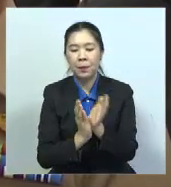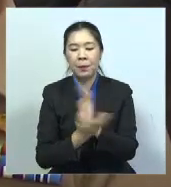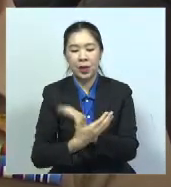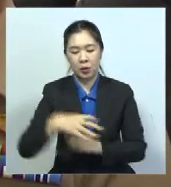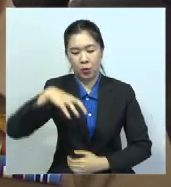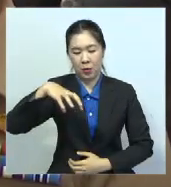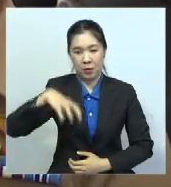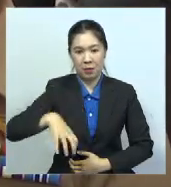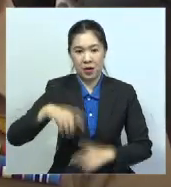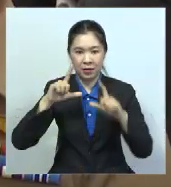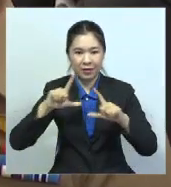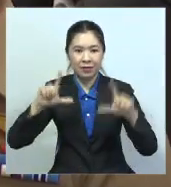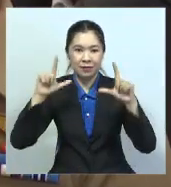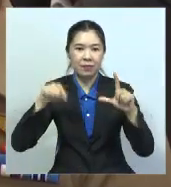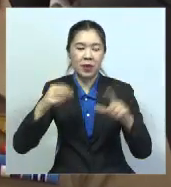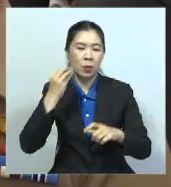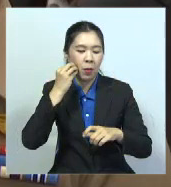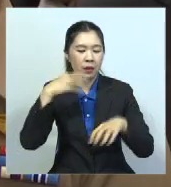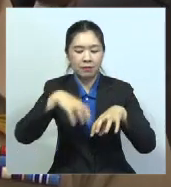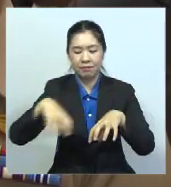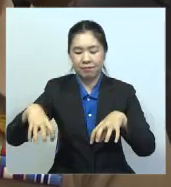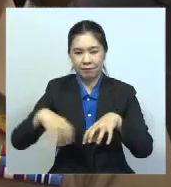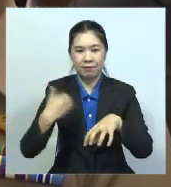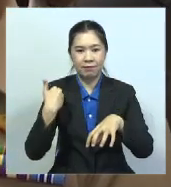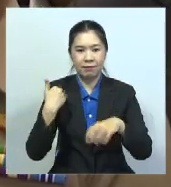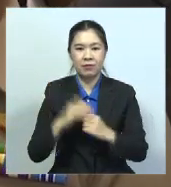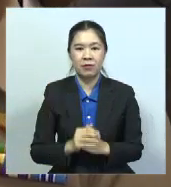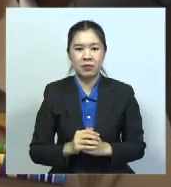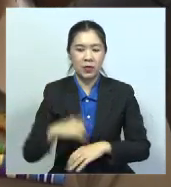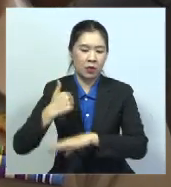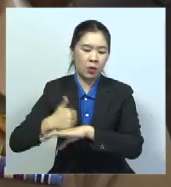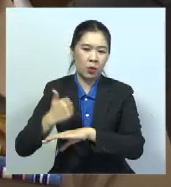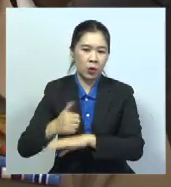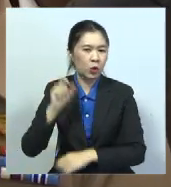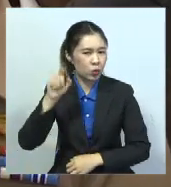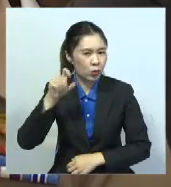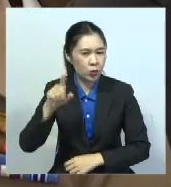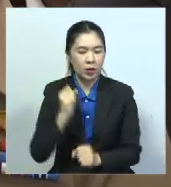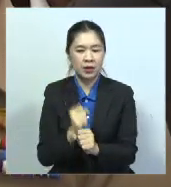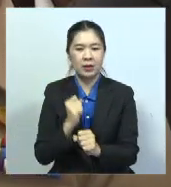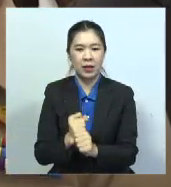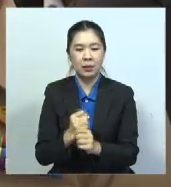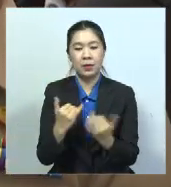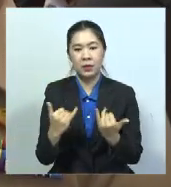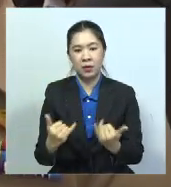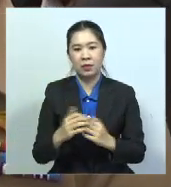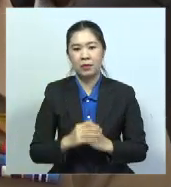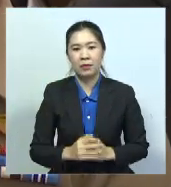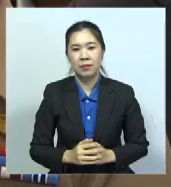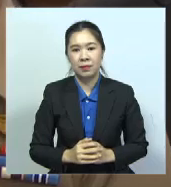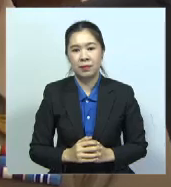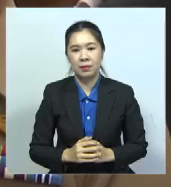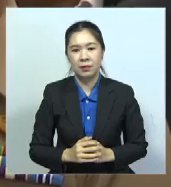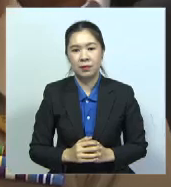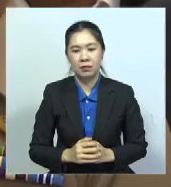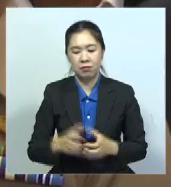มมูนิตี้หรือคลองเตยวินเลจซึ่งท่านผอ.ก็บอกว่าก็จะเร่งดำเนินการเพราะตอนนี้ก็คือเป็นไปได้ครับเสาเข็ม